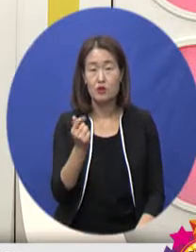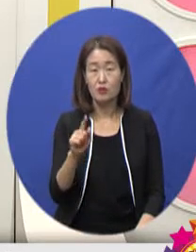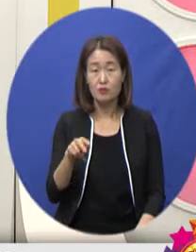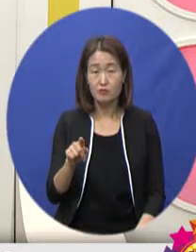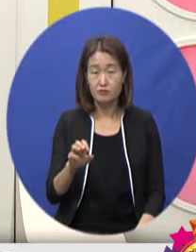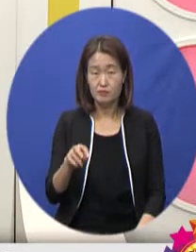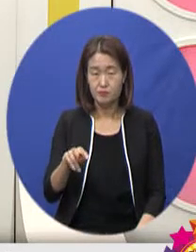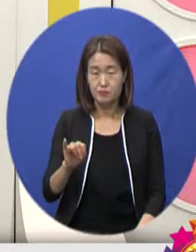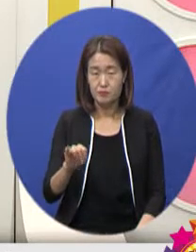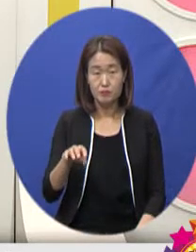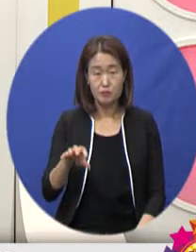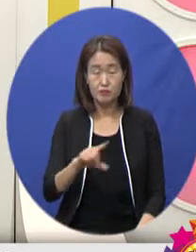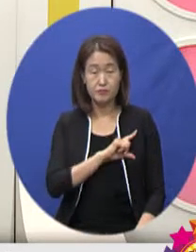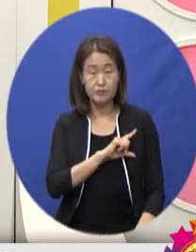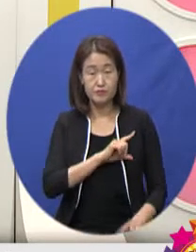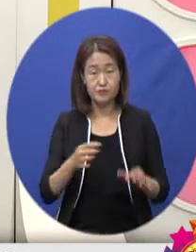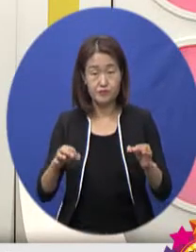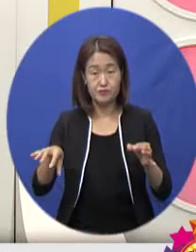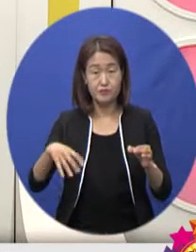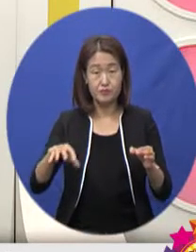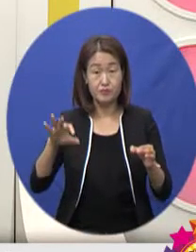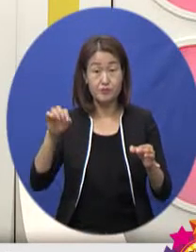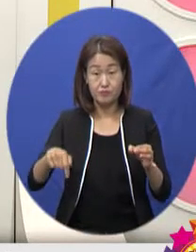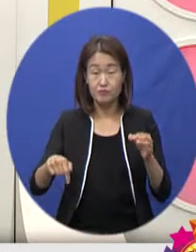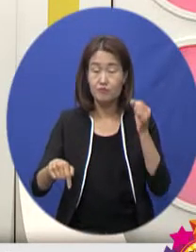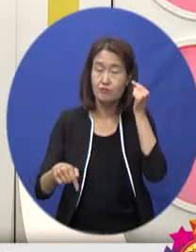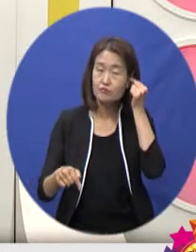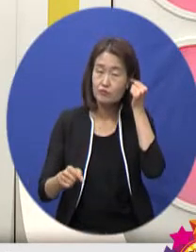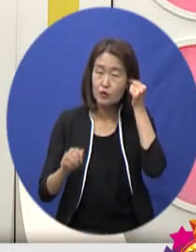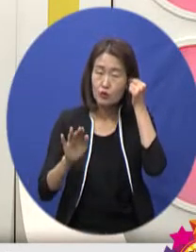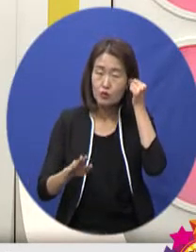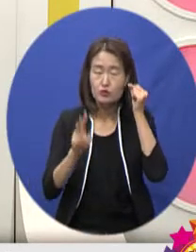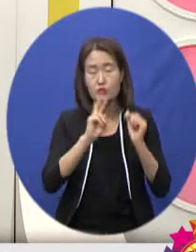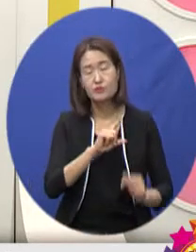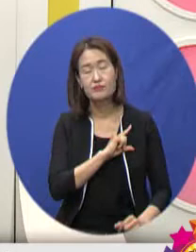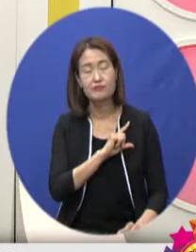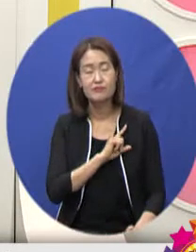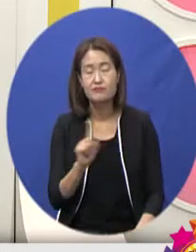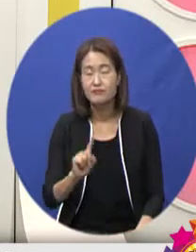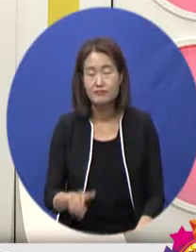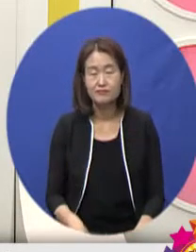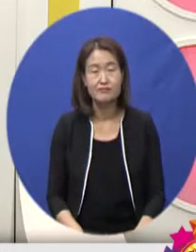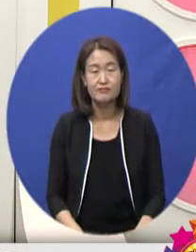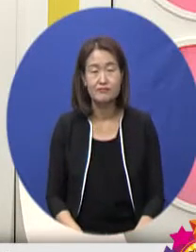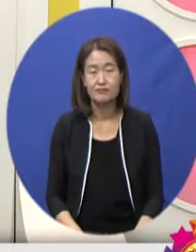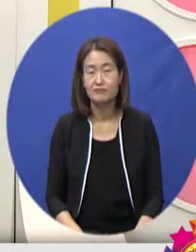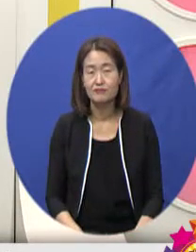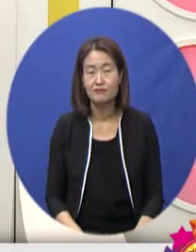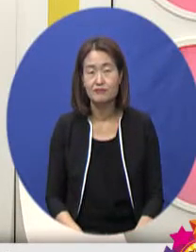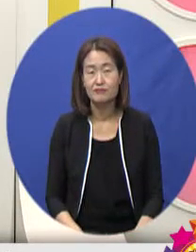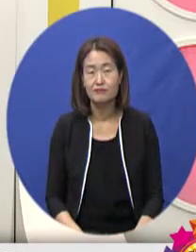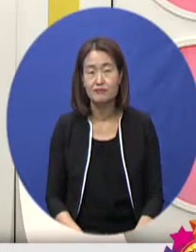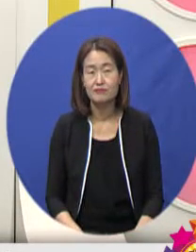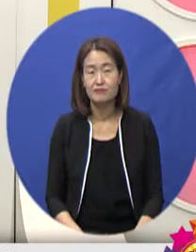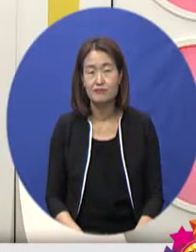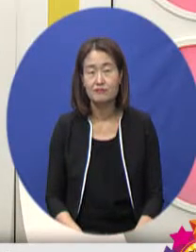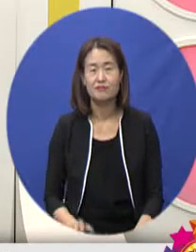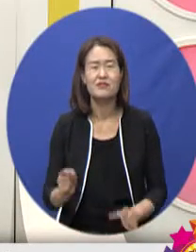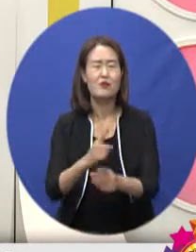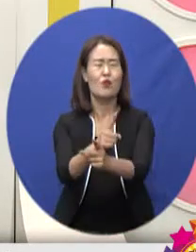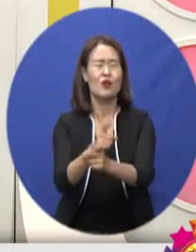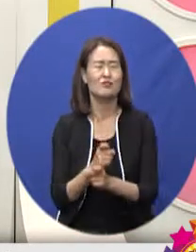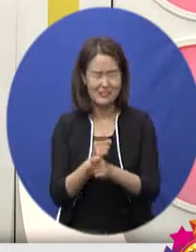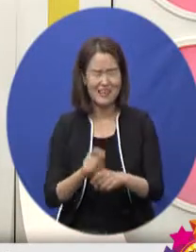네. 이름이 네, 김정우 씨. 네. 네. 오늘 노래 뭐 준비하셨나요? 정우 형의